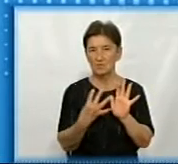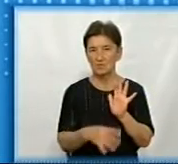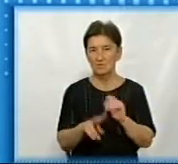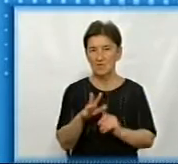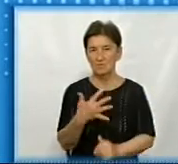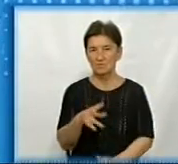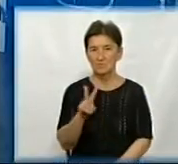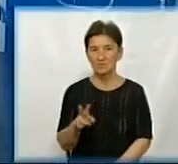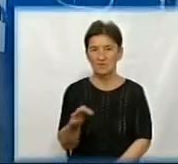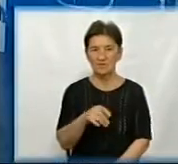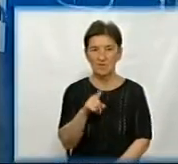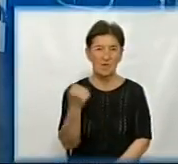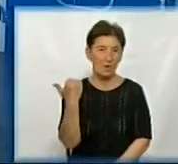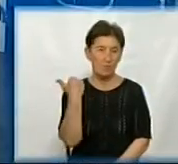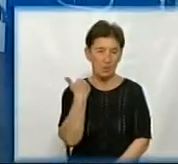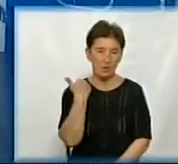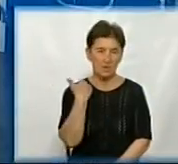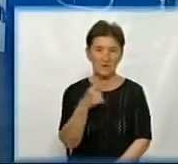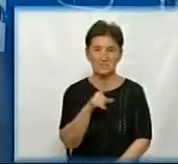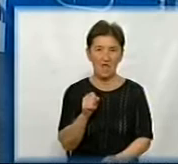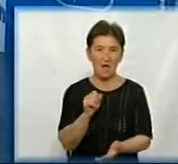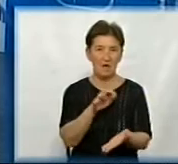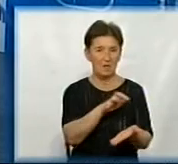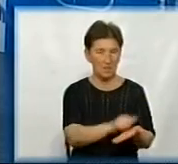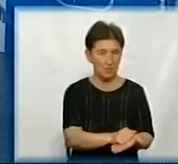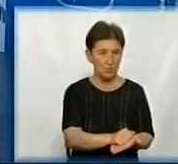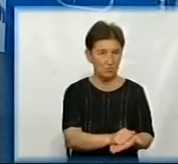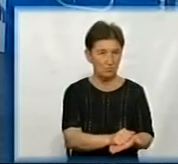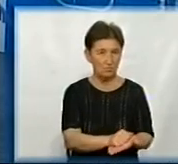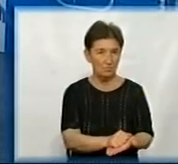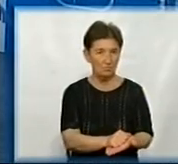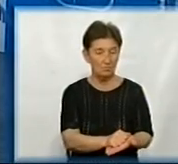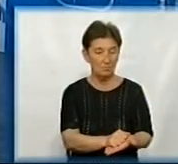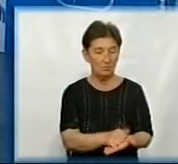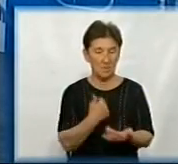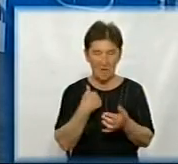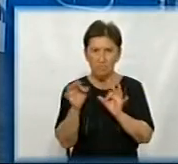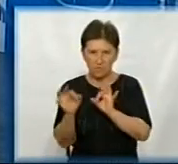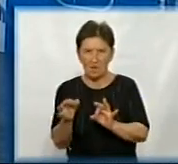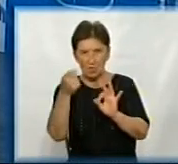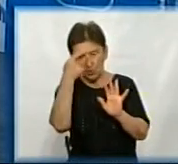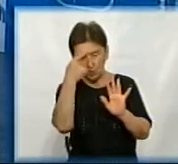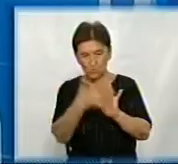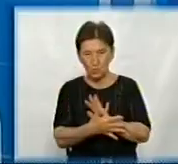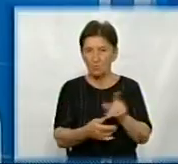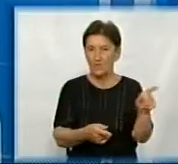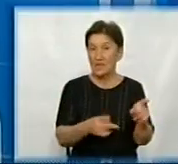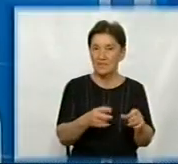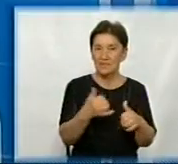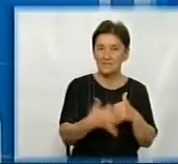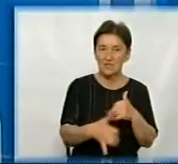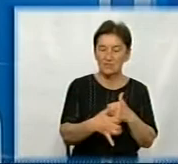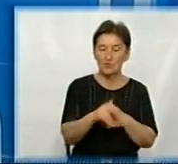гривні. Це борг за оренду ЦМК. Я правильно розумію, що за даними там на середину